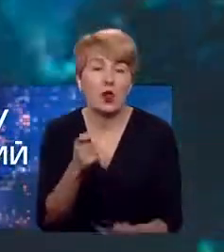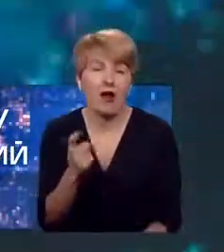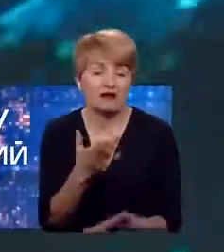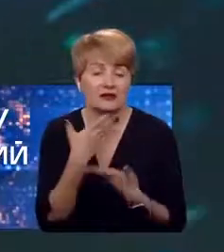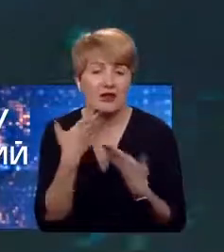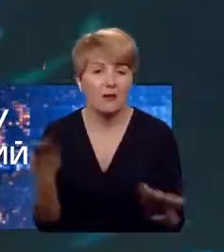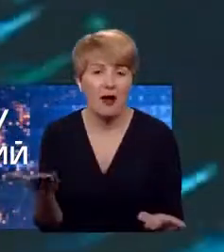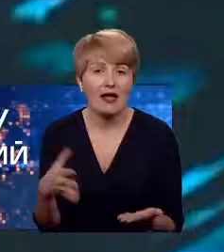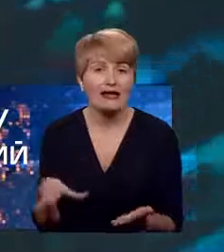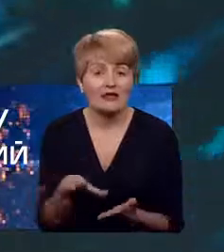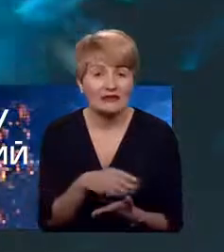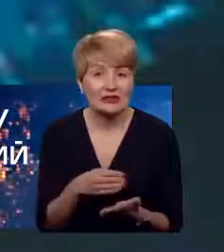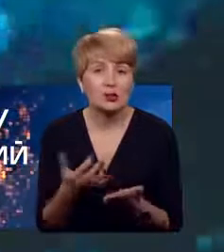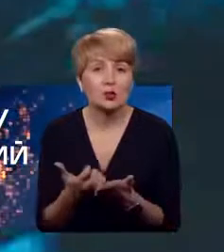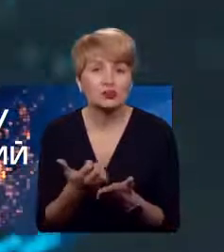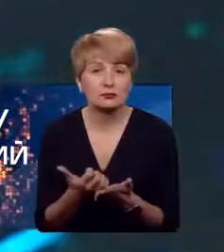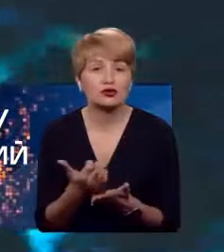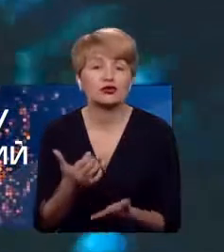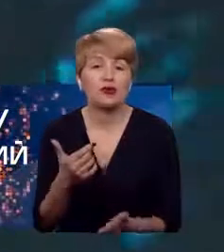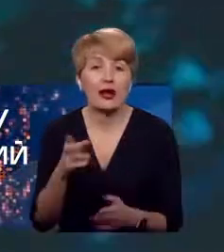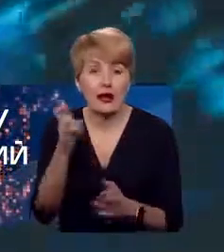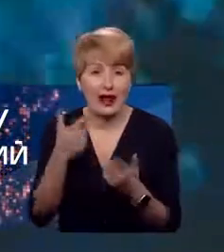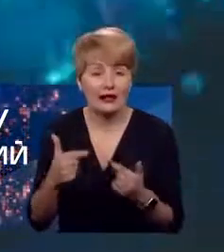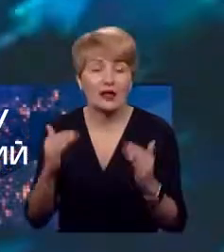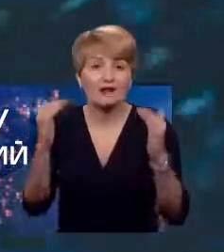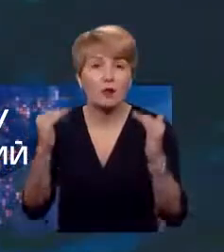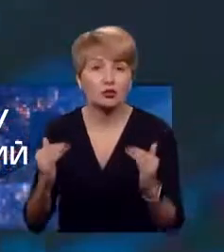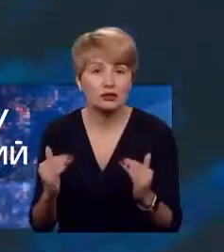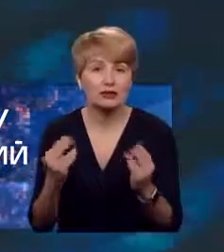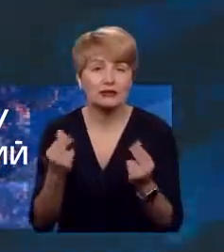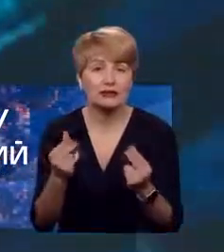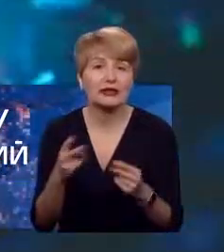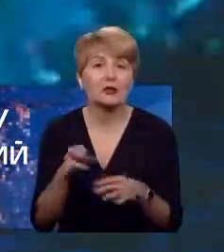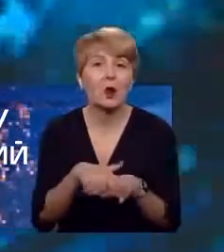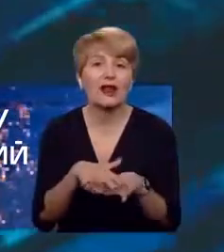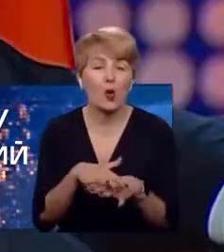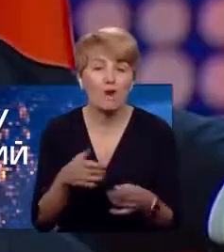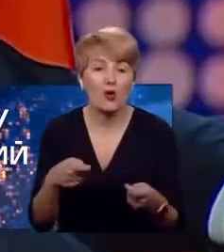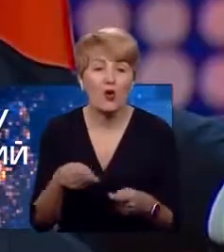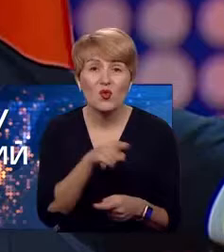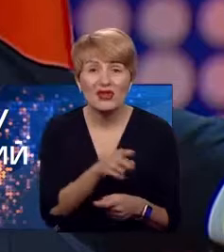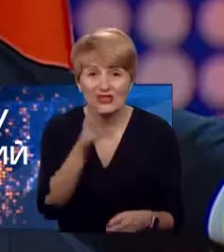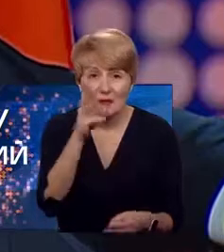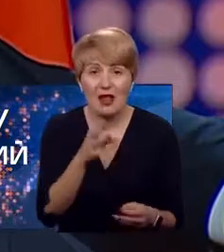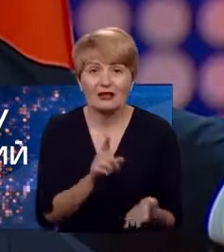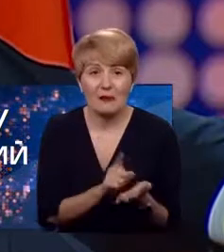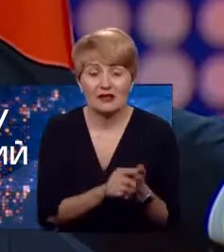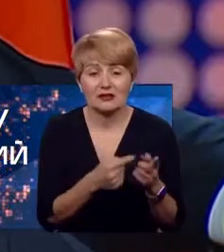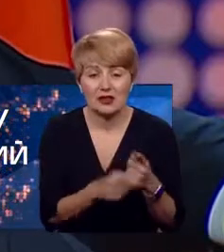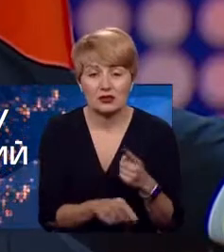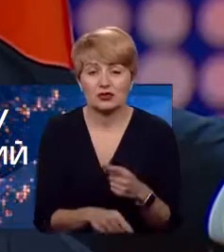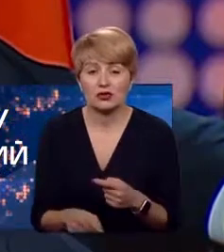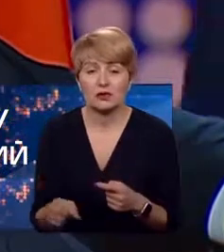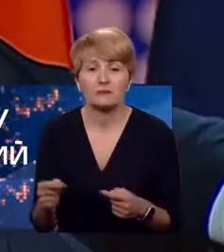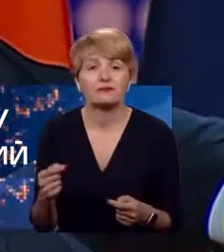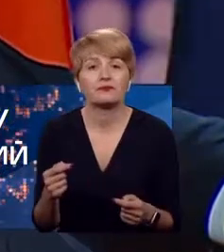немає. Всі успішні країни відпустили ціни на газ до ринкового рівня. Так в них зарплати, пенсії інші. Спочатку ви робите реформу,